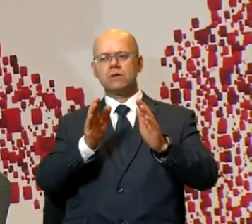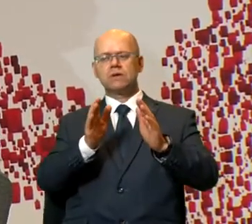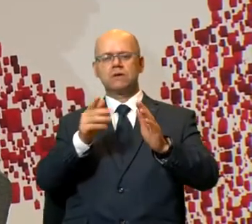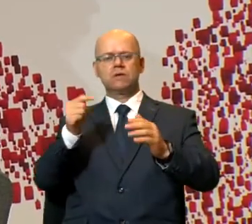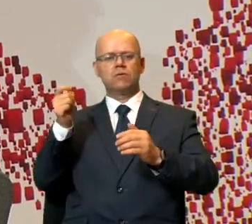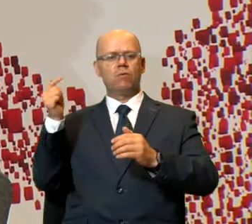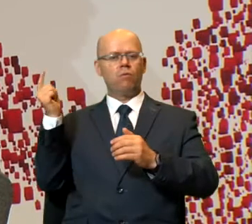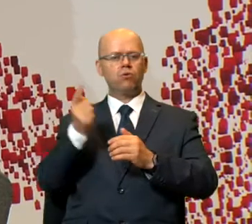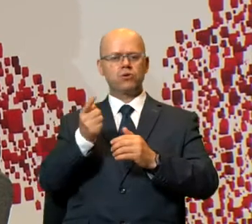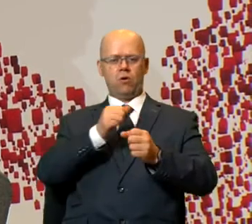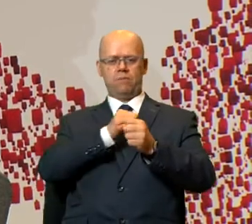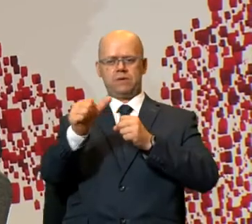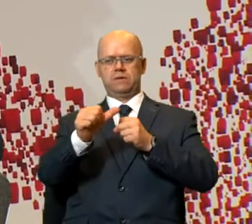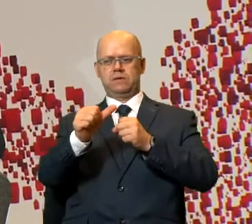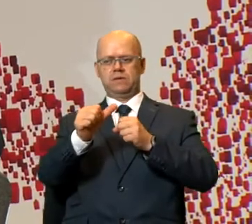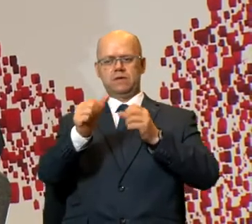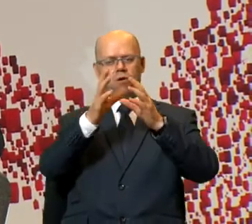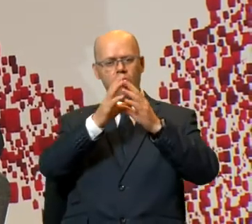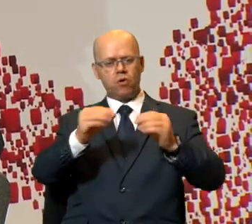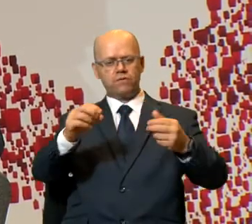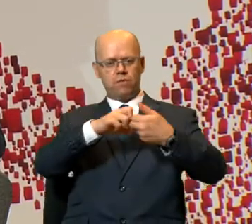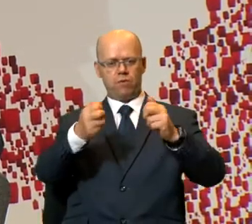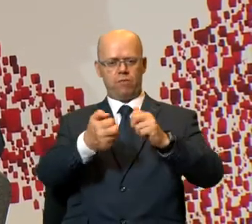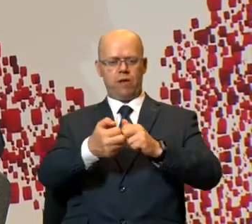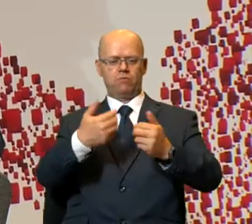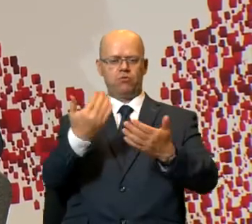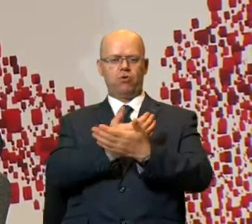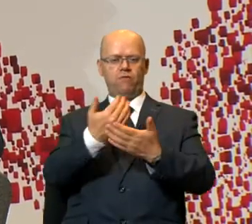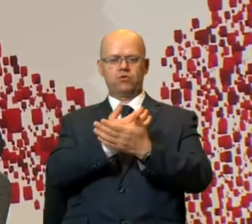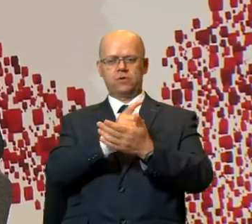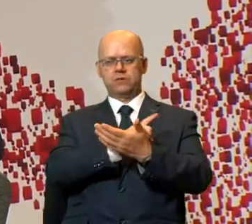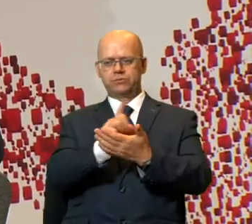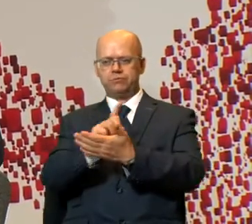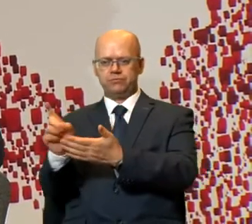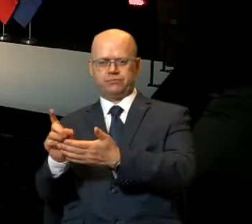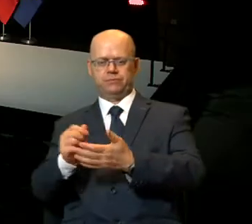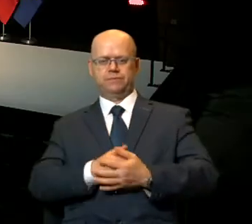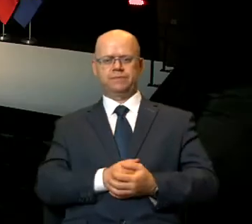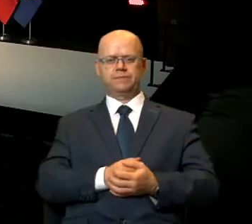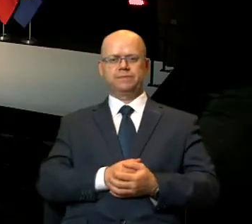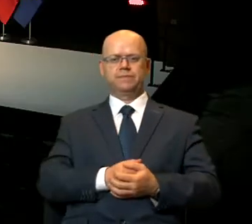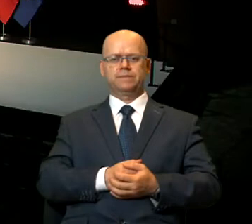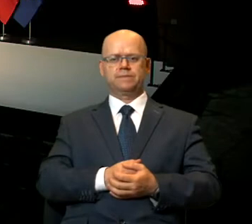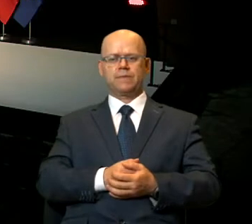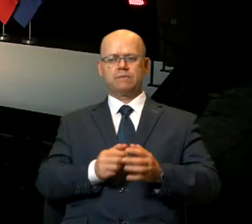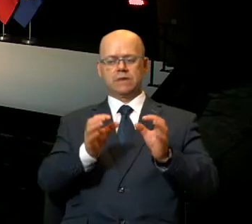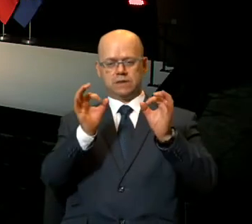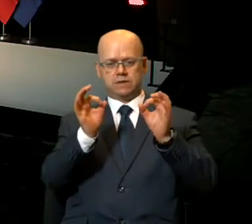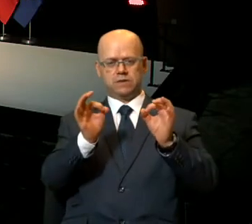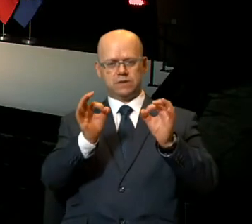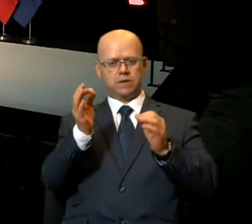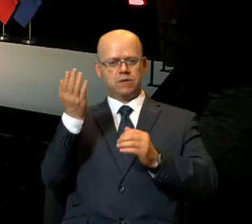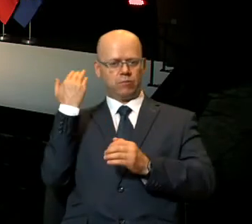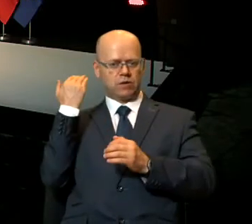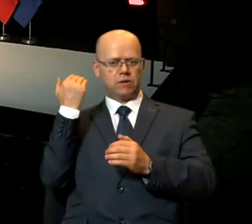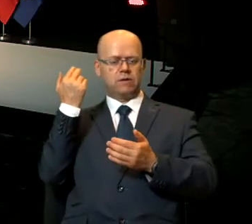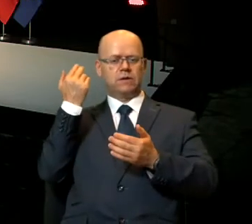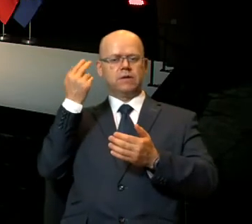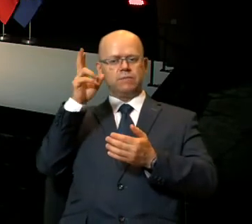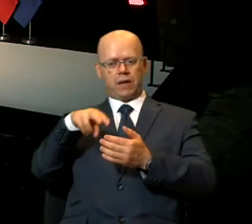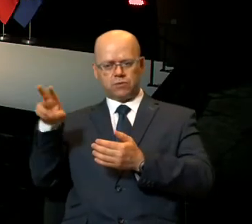być właśnie rozwiązaniem problemów nowoczesności. Ale my dzisiaj, w ciągu ostatnich miesięcy, mieliśmy do